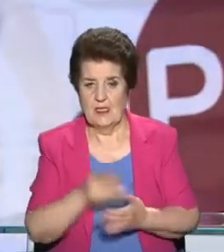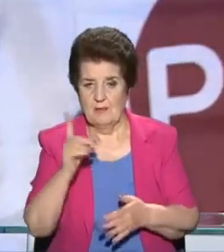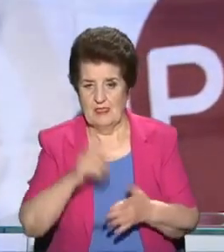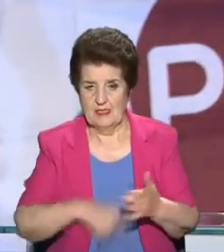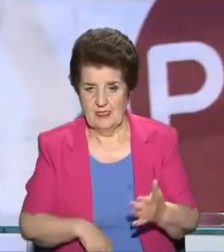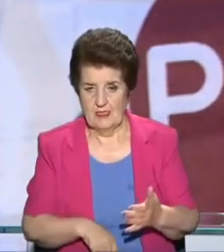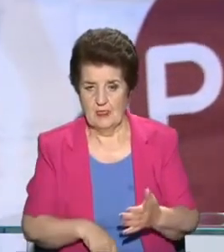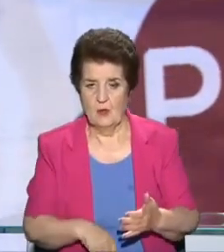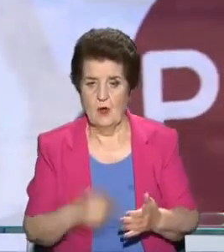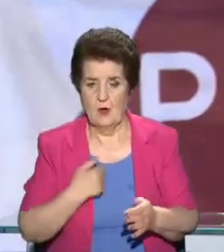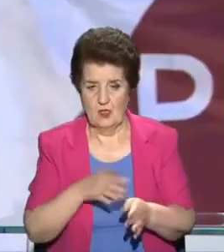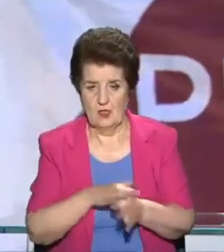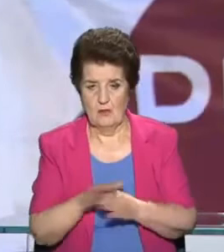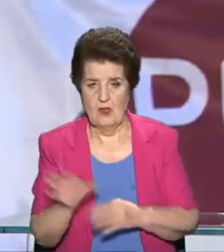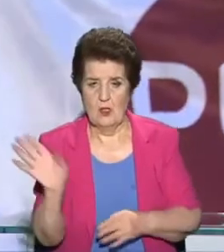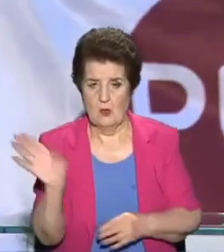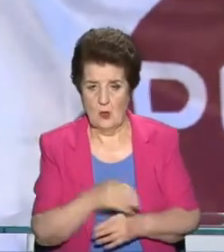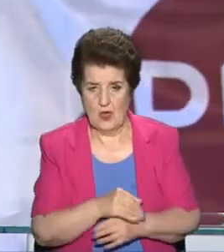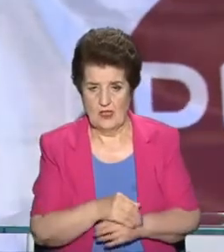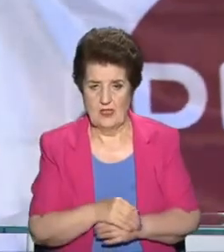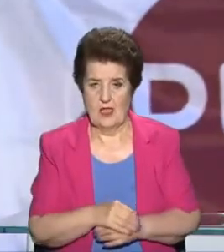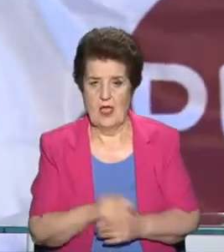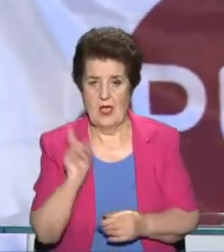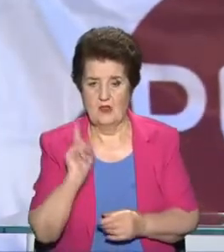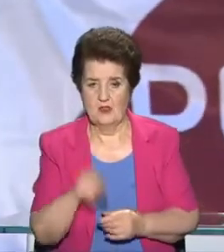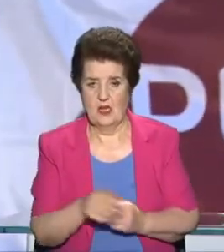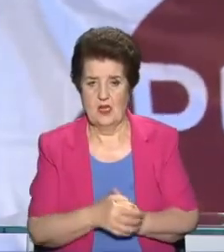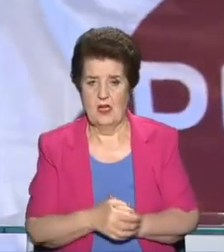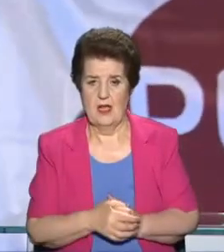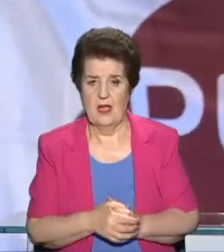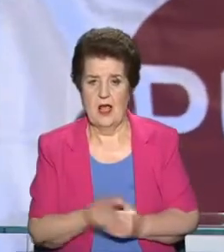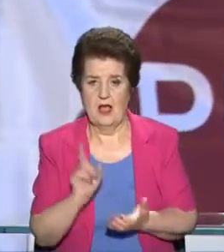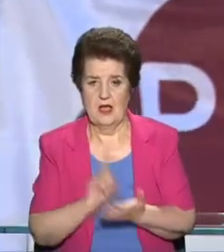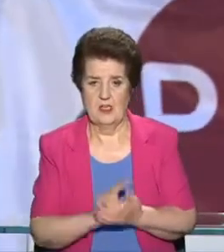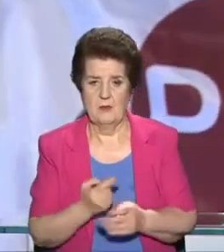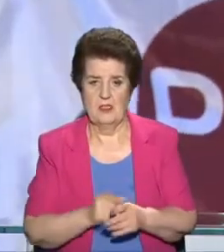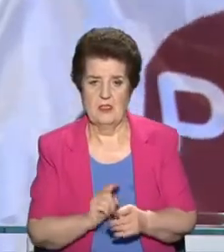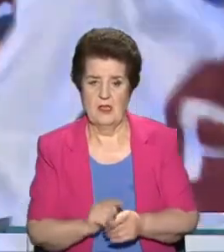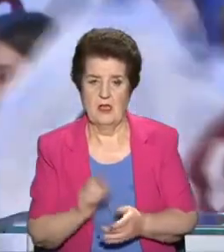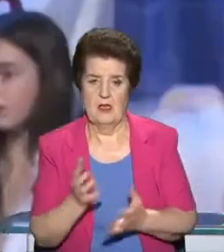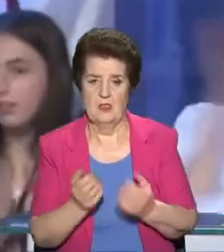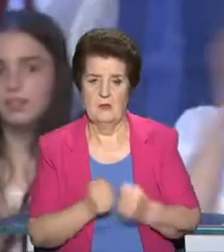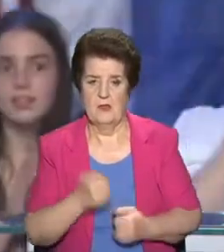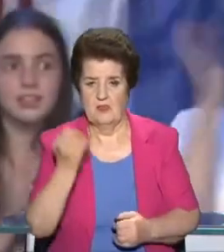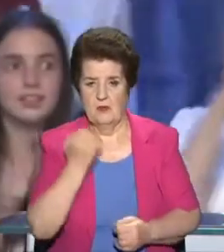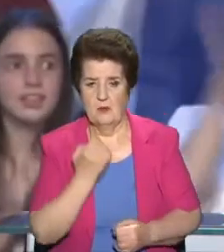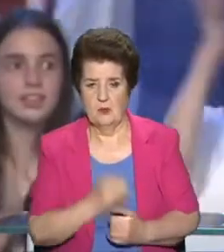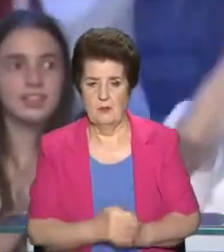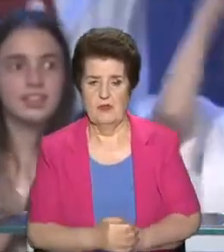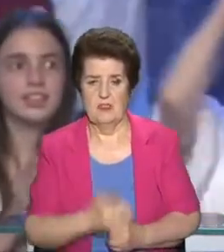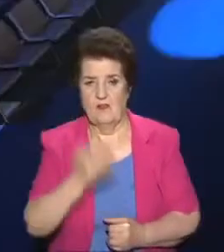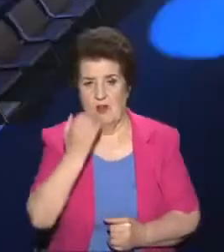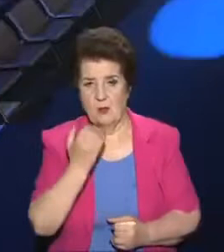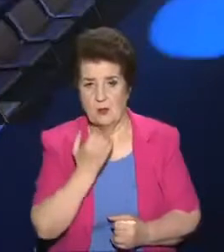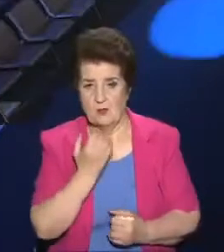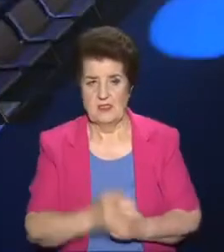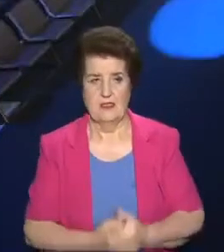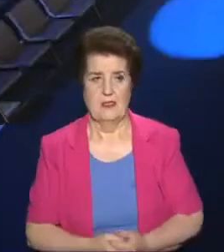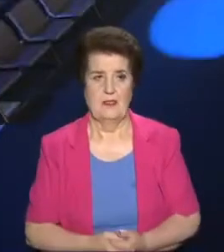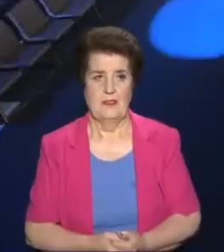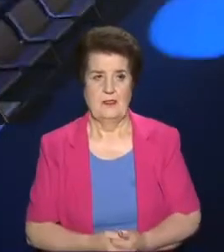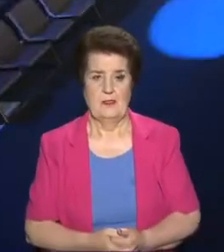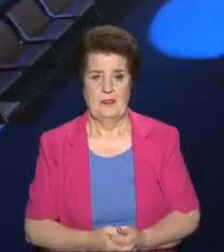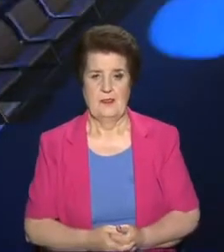vom indeplini Salut toate acelea angajamente pe care îl am asumat Vă mulțumesc mult doamna Guță Vă mulțumesc